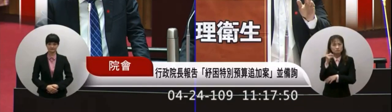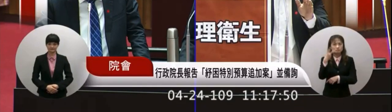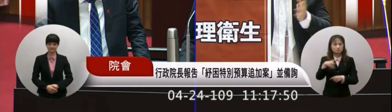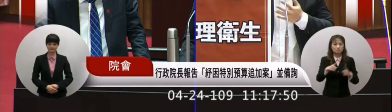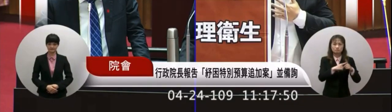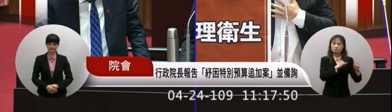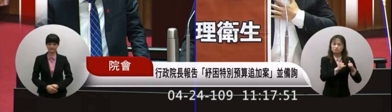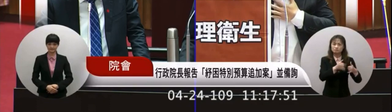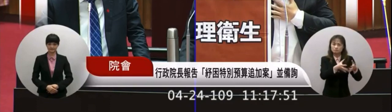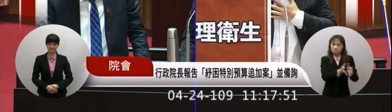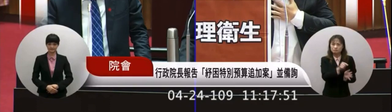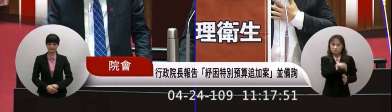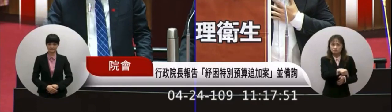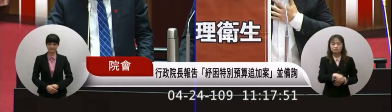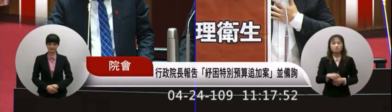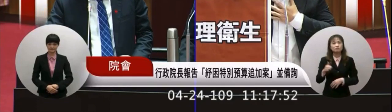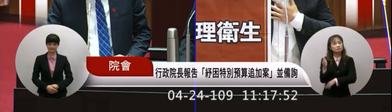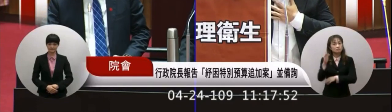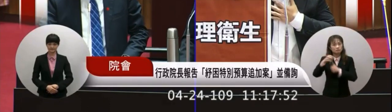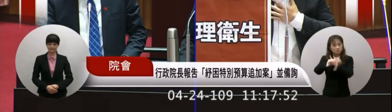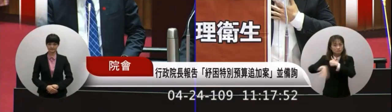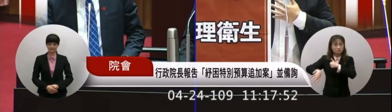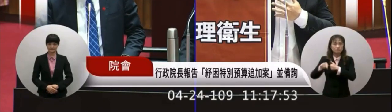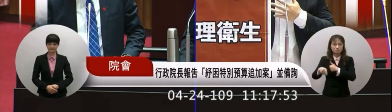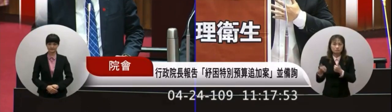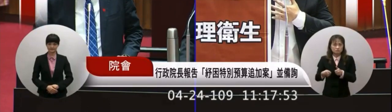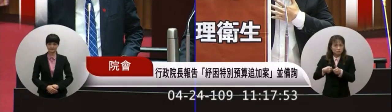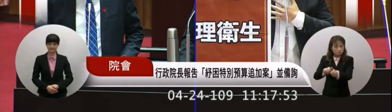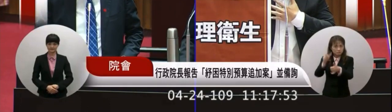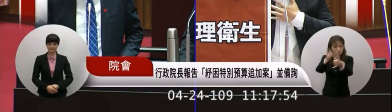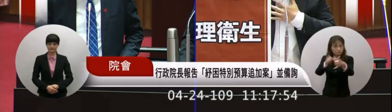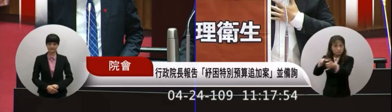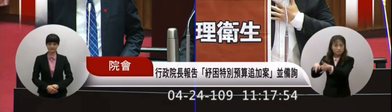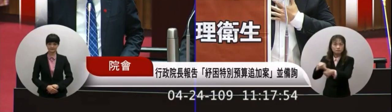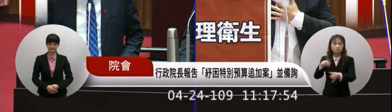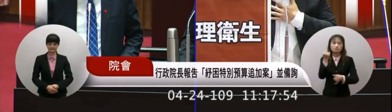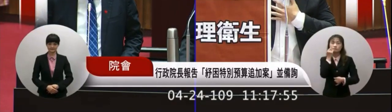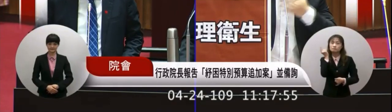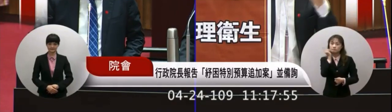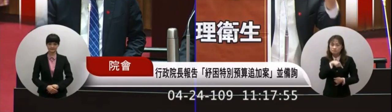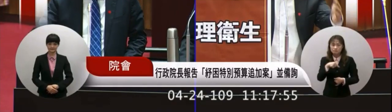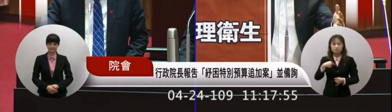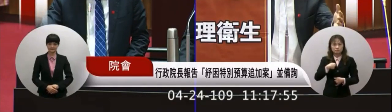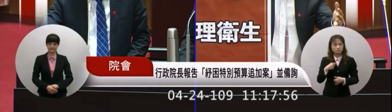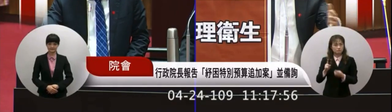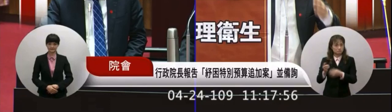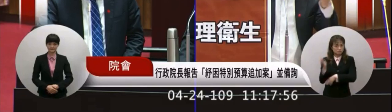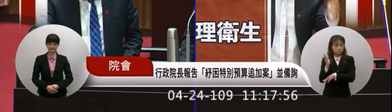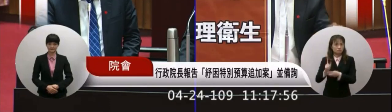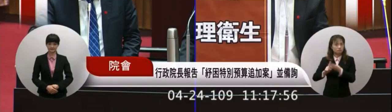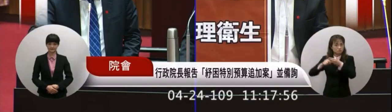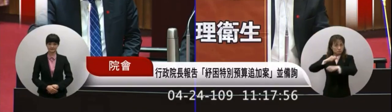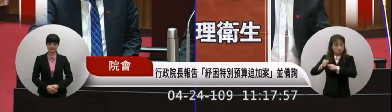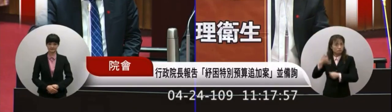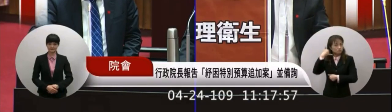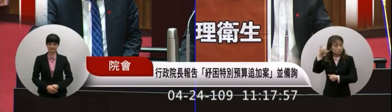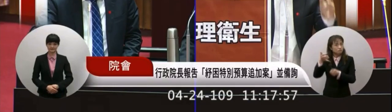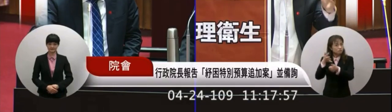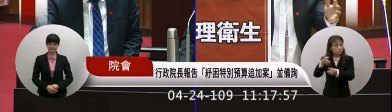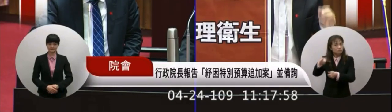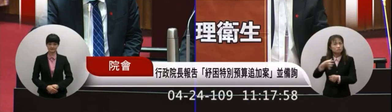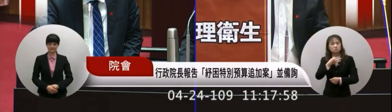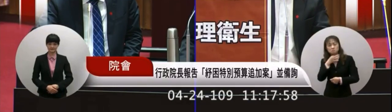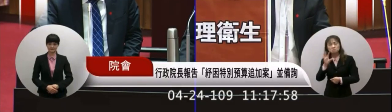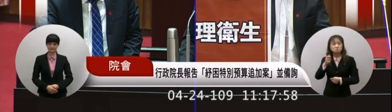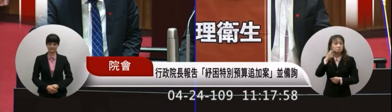啦。那政府的部分，包括着即卖咱咧追踪的个案，咱是毋是当由咱这边来主动甲因联络，啊，看生活有啥物困难啊，